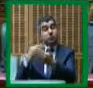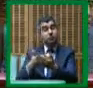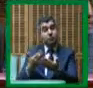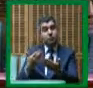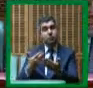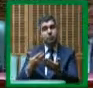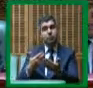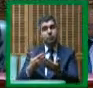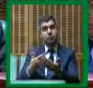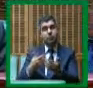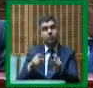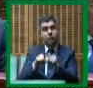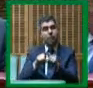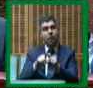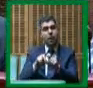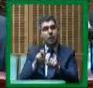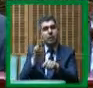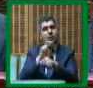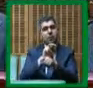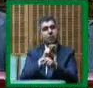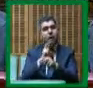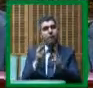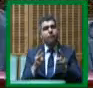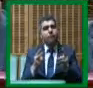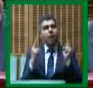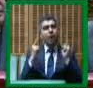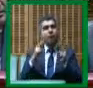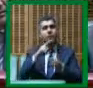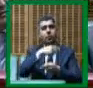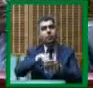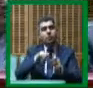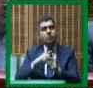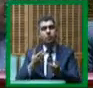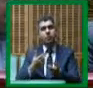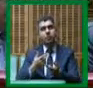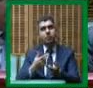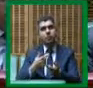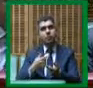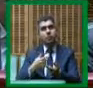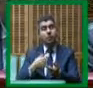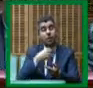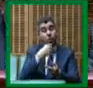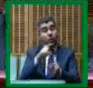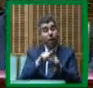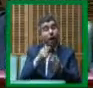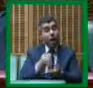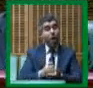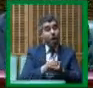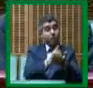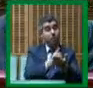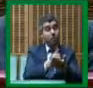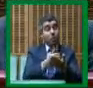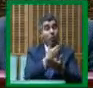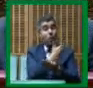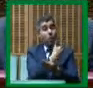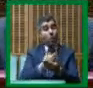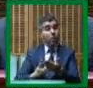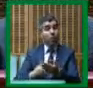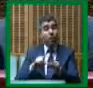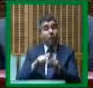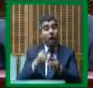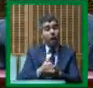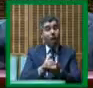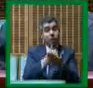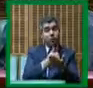مرتدية جدا، ويدوز للسيارات جديدة ونظيفة. والمساعدة ديال الدولة راه مهمة جدا. حنا ملي درنا نفلو